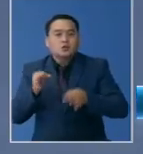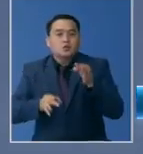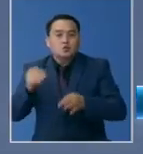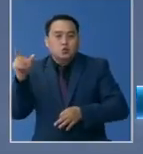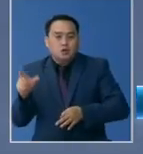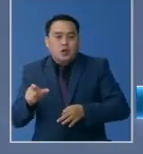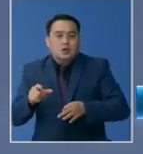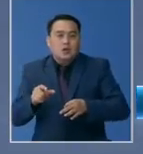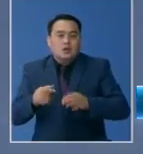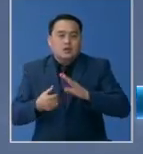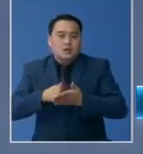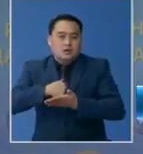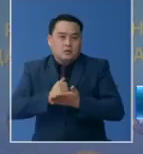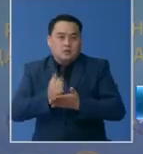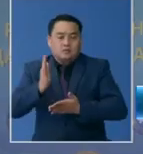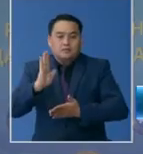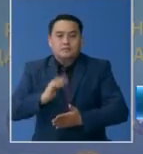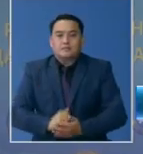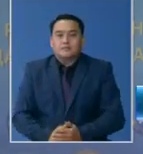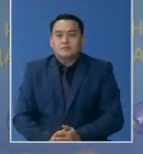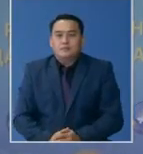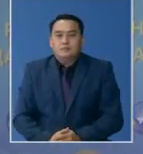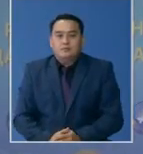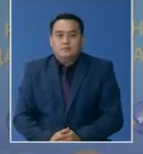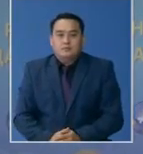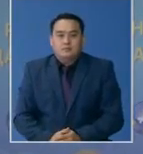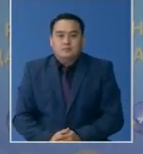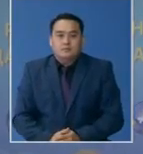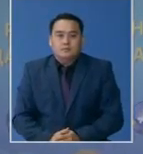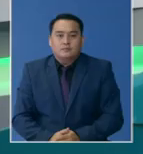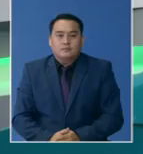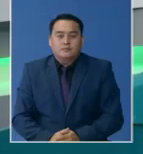съезінде белгіленбек. Гүлжанат Бақылжанова, Нұржан Мұқанов, Жетісу телеарнасы.